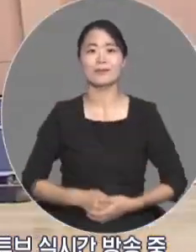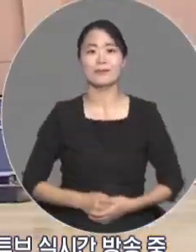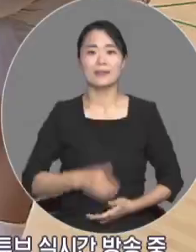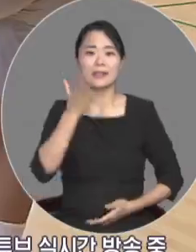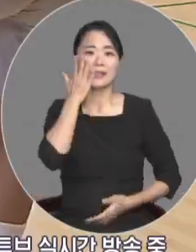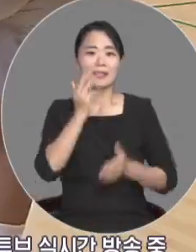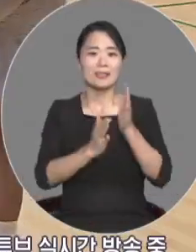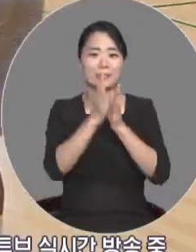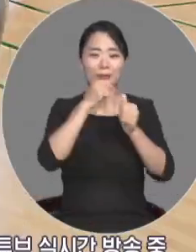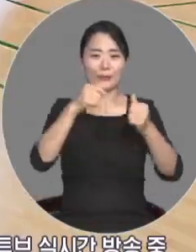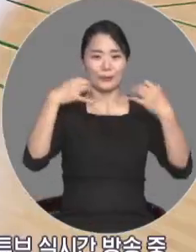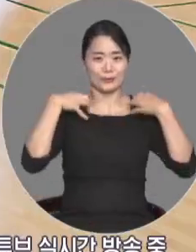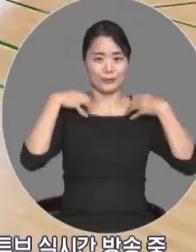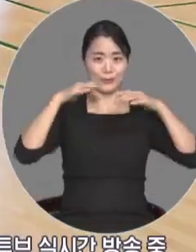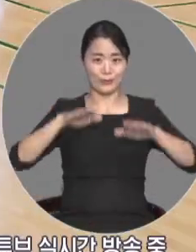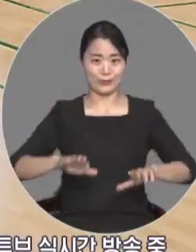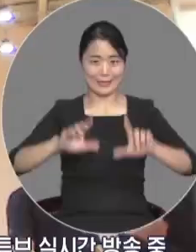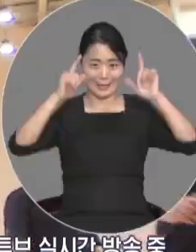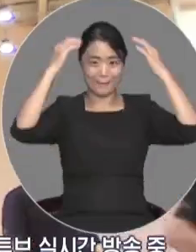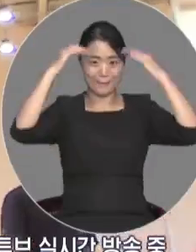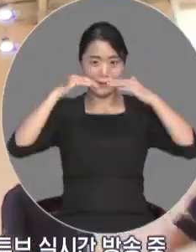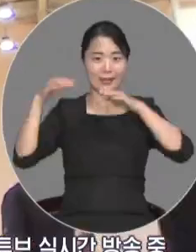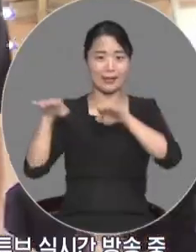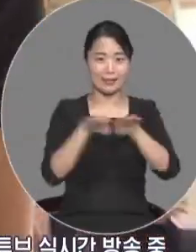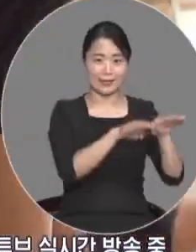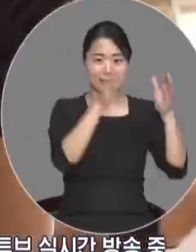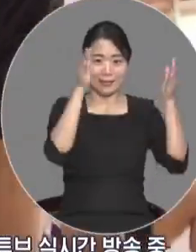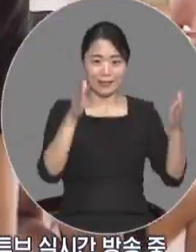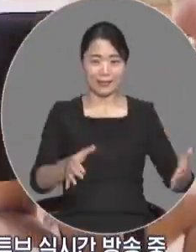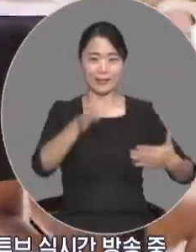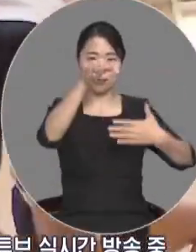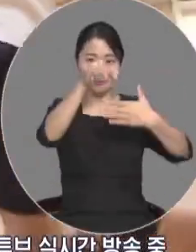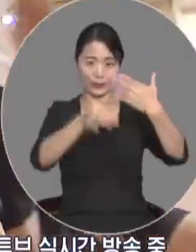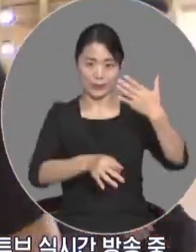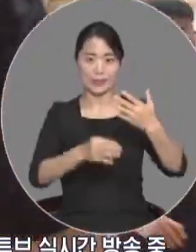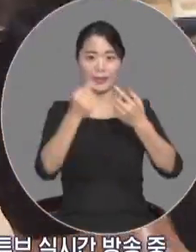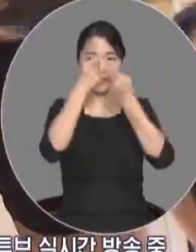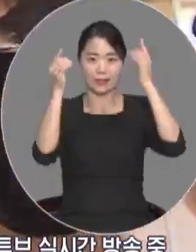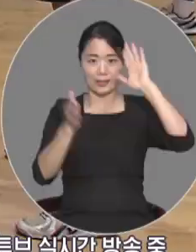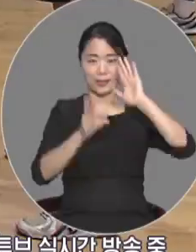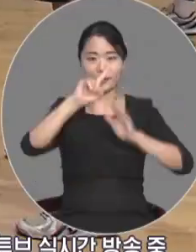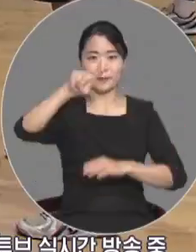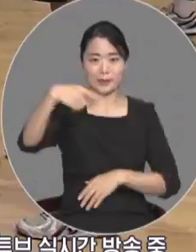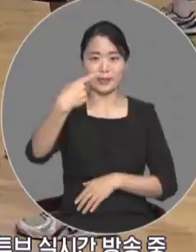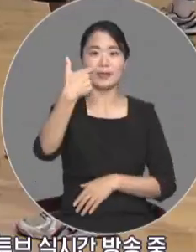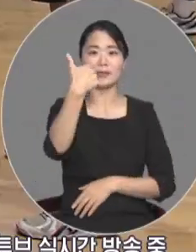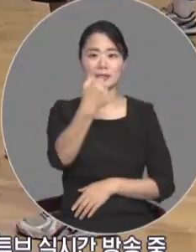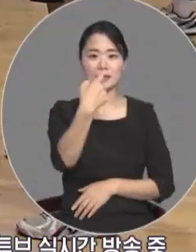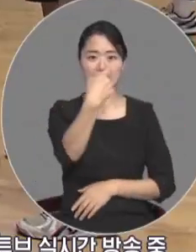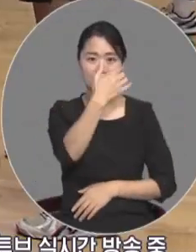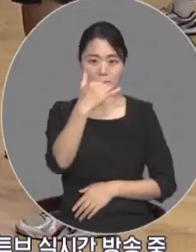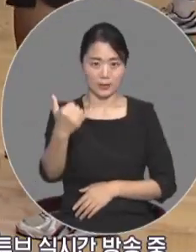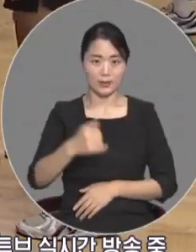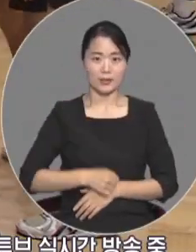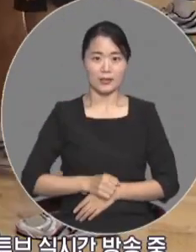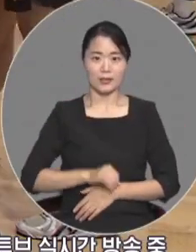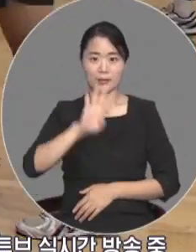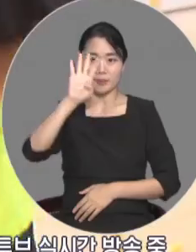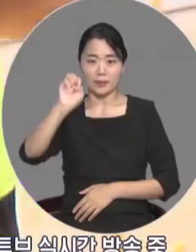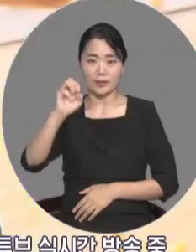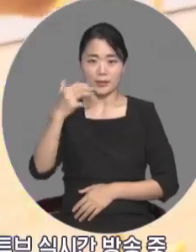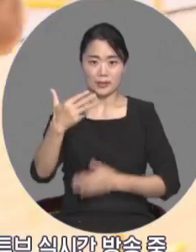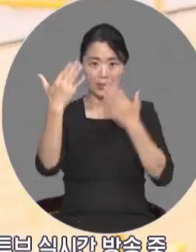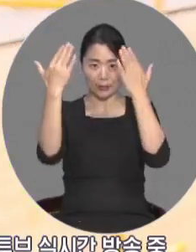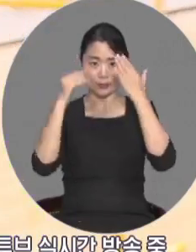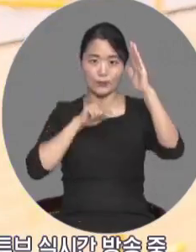울산시 교육청이 올 여름방학 개설한 멘토링 프로그램에는 대학생 151명이 48개 초중고에서